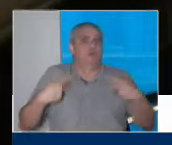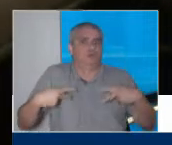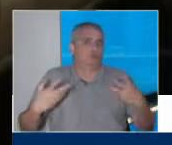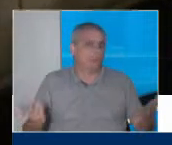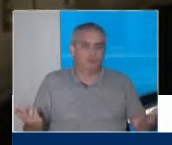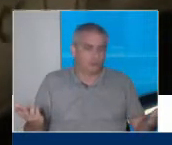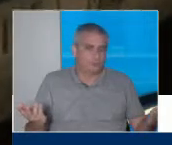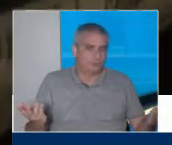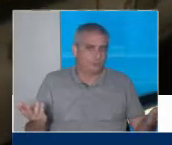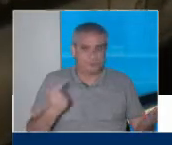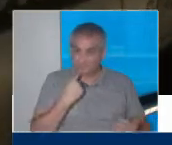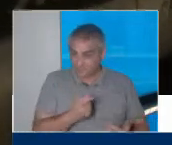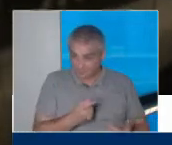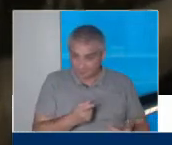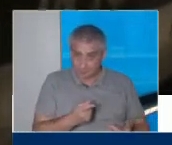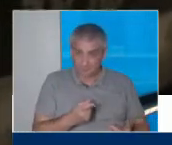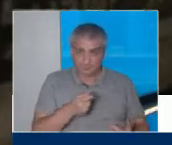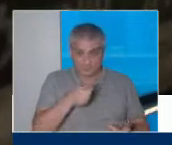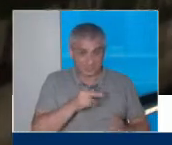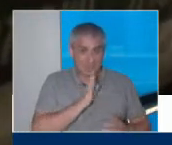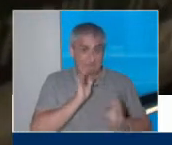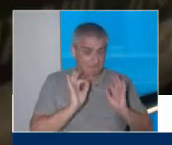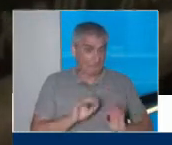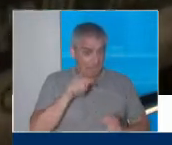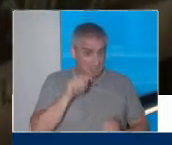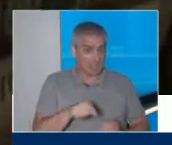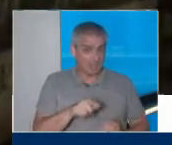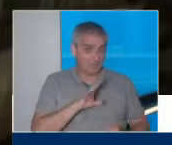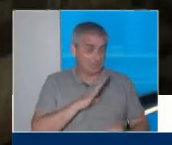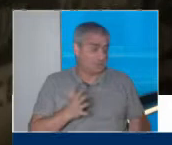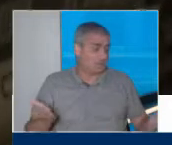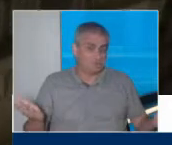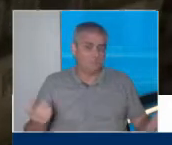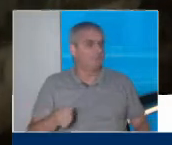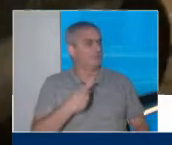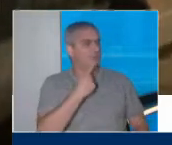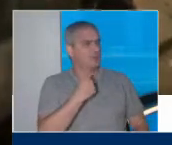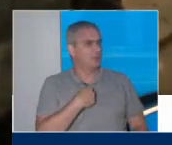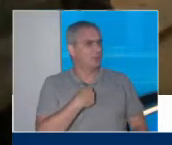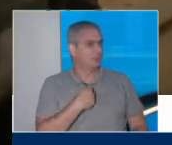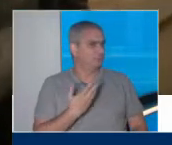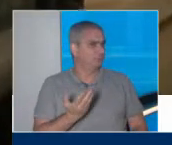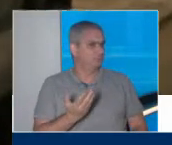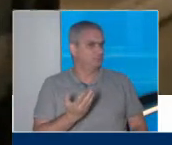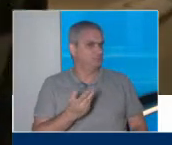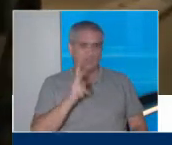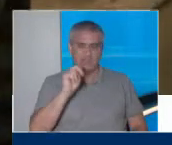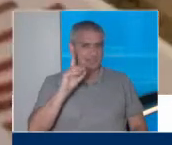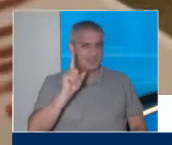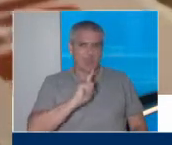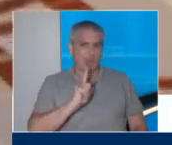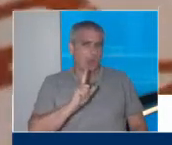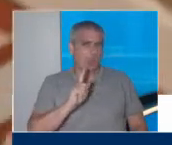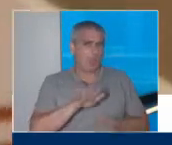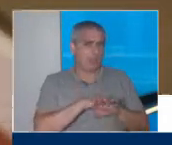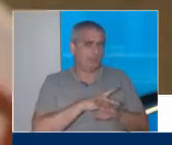ממנו. לבוא ולהגיד לך שזו הבעיה וזו התקלה, אני לא יכול להגיד לך. אז אתה אומר הלאה שבעצם נידל בכלל לא היה,